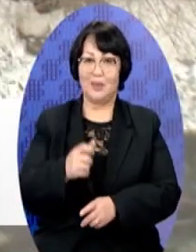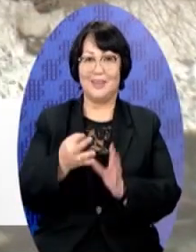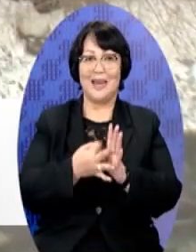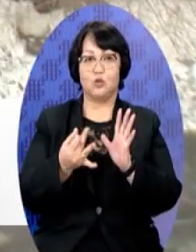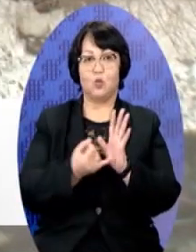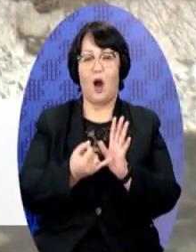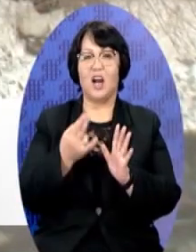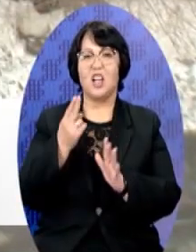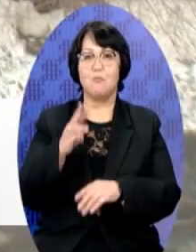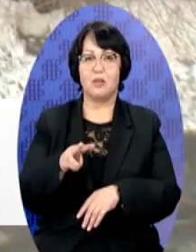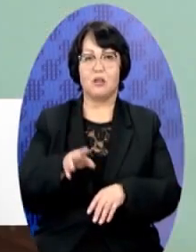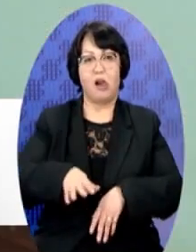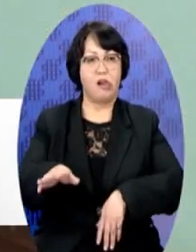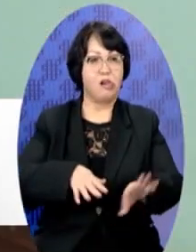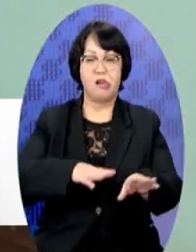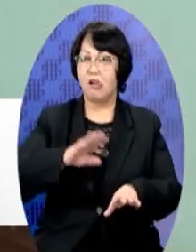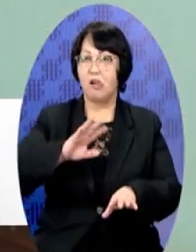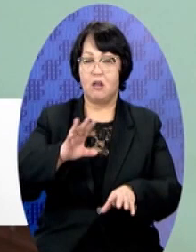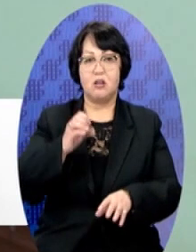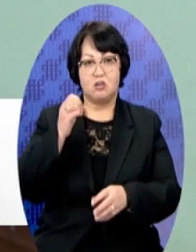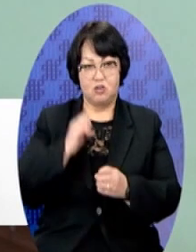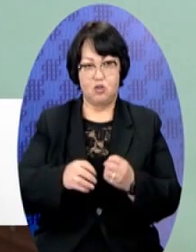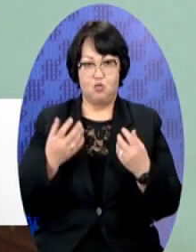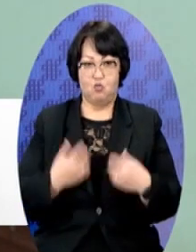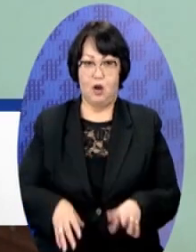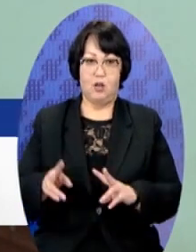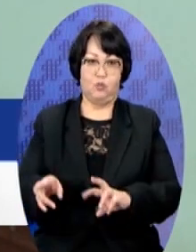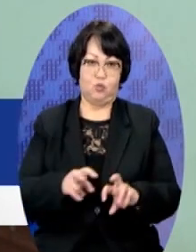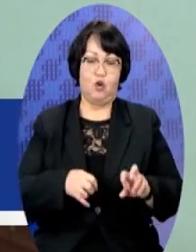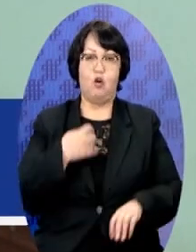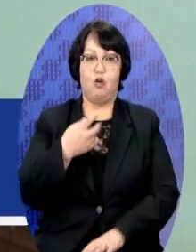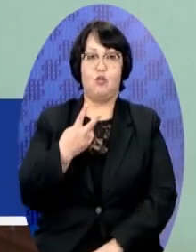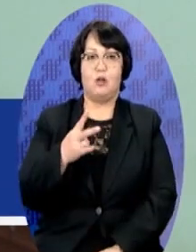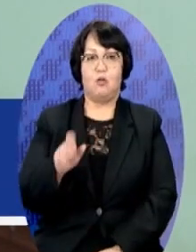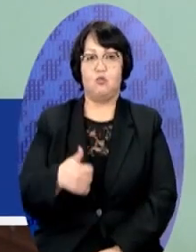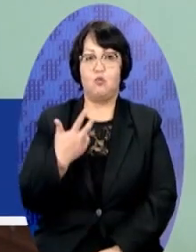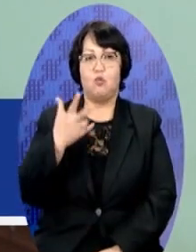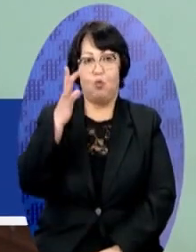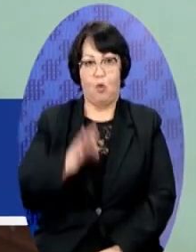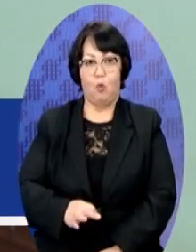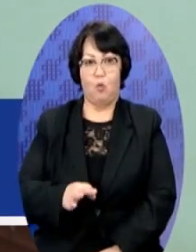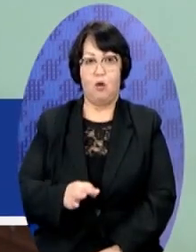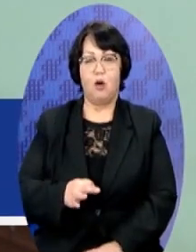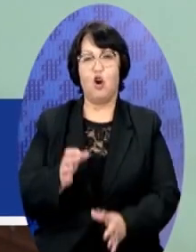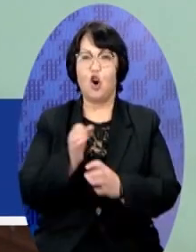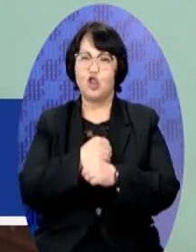алхалтыг хийсэн байна. Одоо судалгаагаар 22.3 хүн үнд хүүхэд болон насны хүн